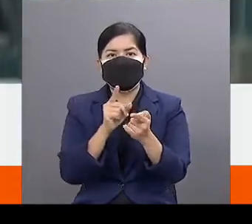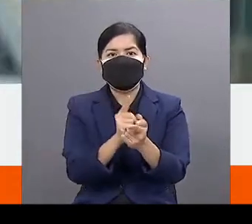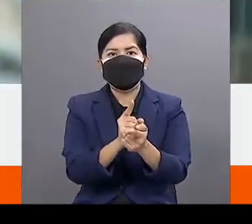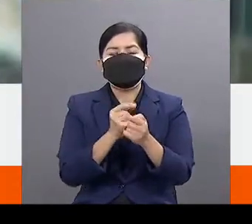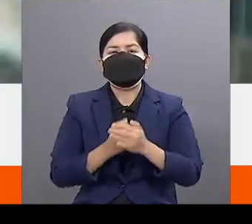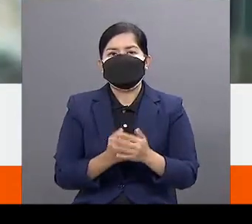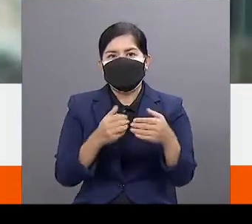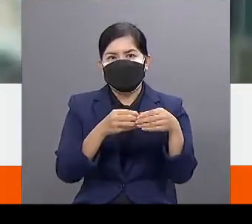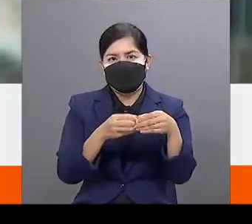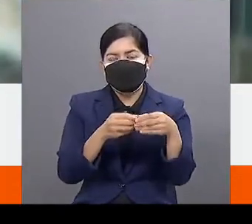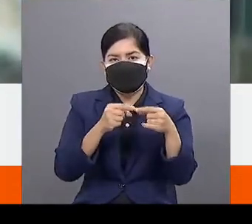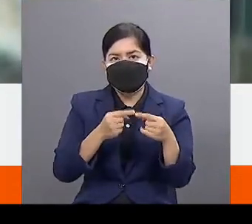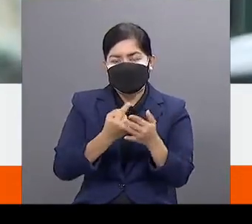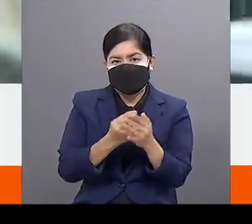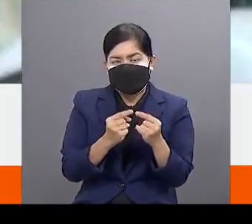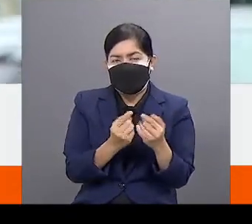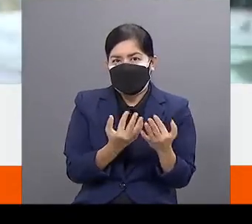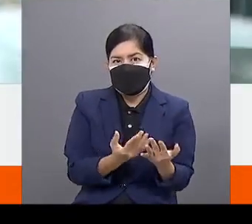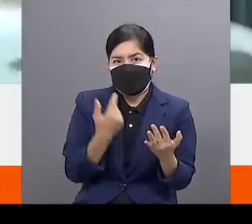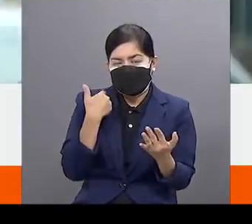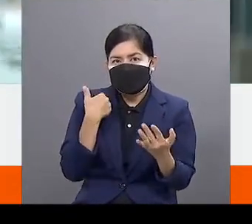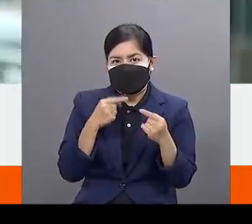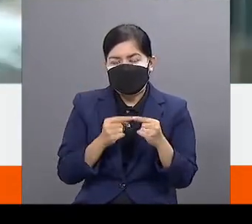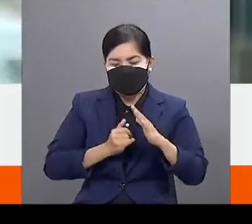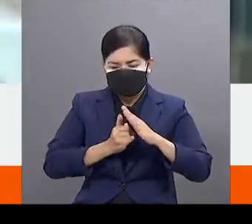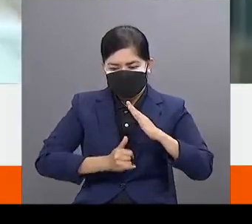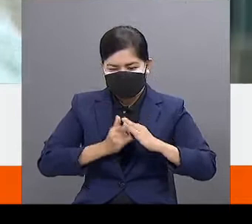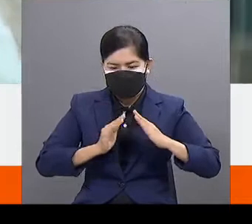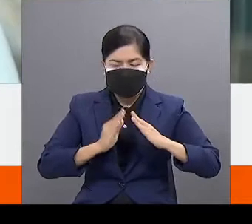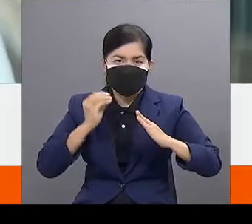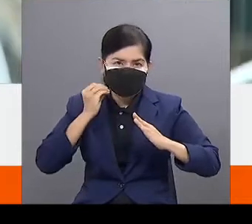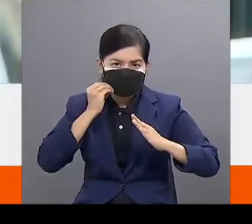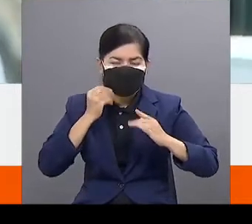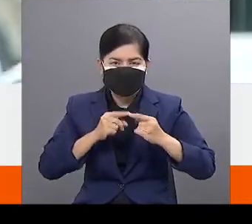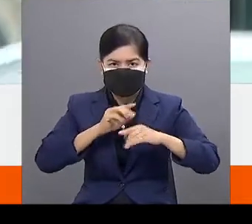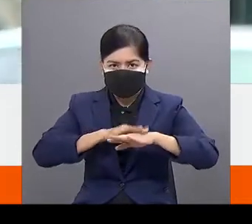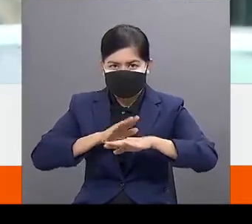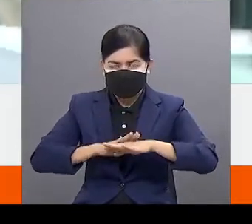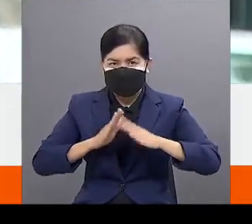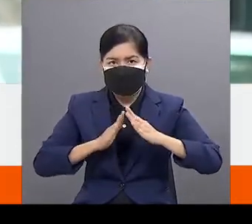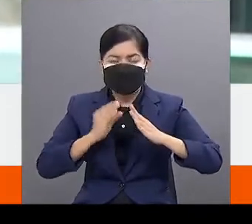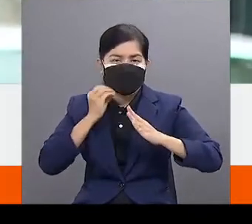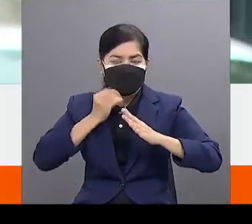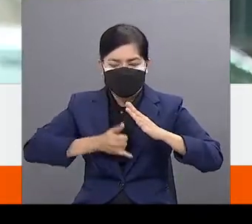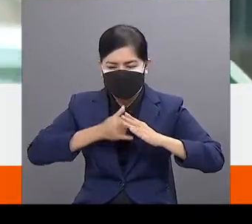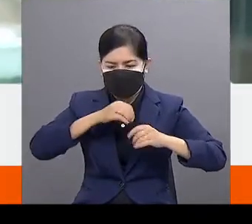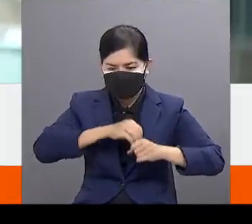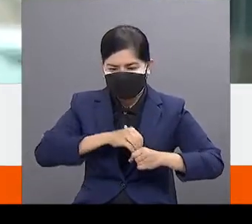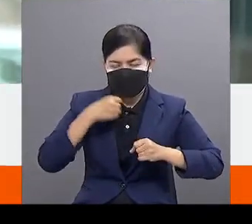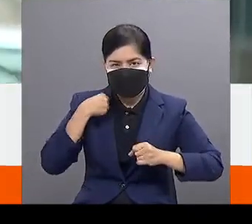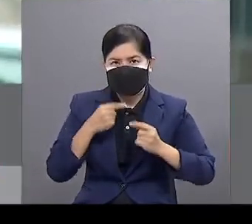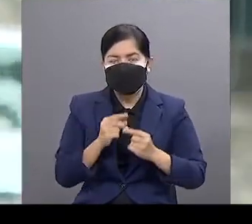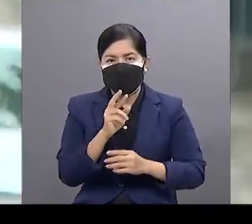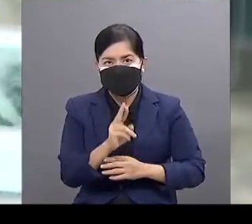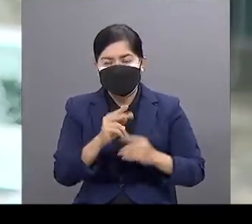ขณะเดียวกันก็ได้เน้นย้ำให้ผู้ที่อยู่ระหว่างกับตัวนั้นต้องปฏิบัติตามมาตรการอย่างเคร่งครัดเพื่อลดการแพร่ระบาดไปสู่